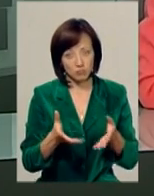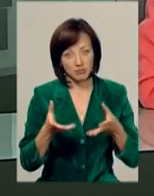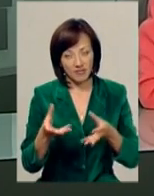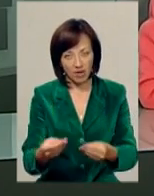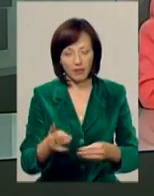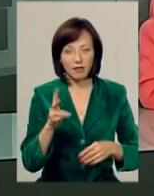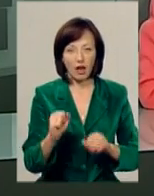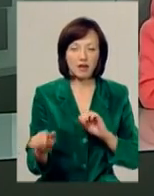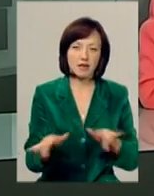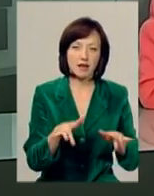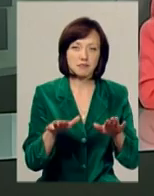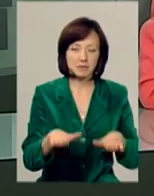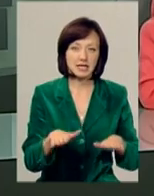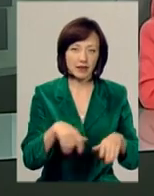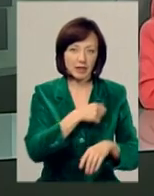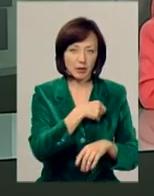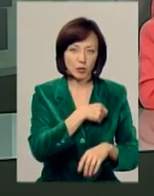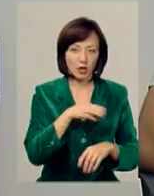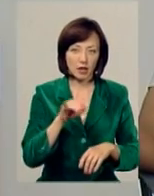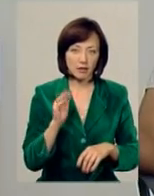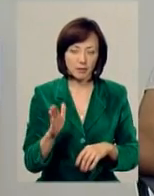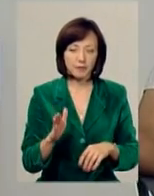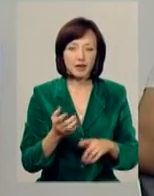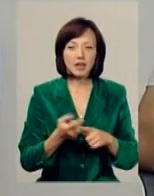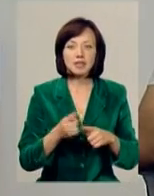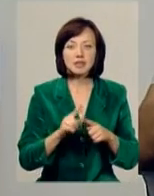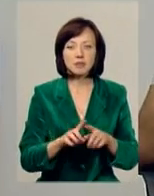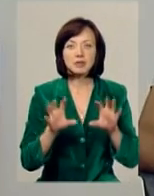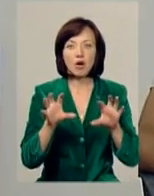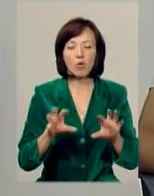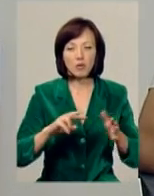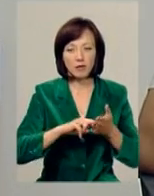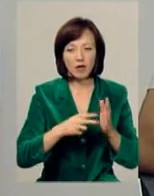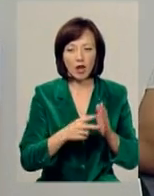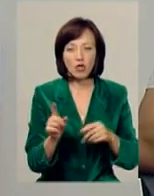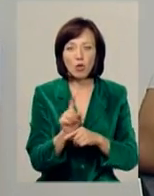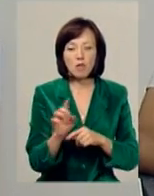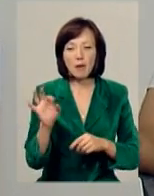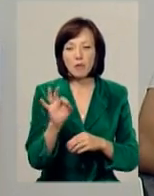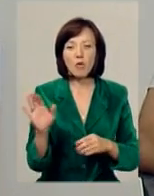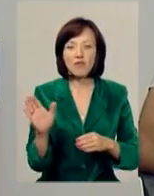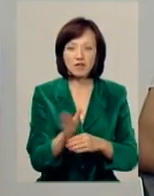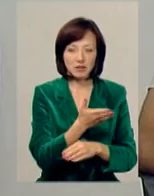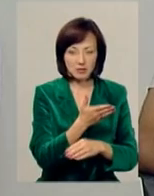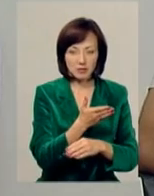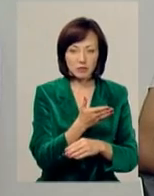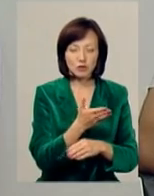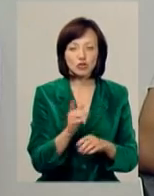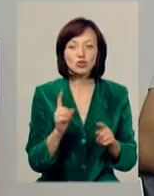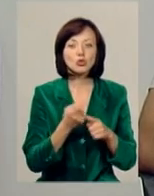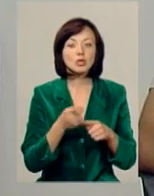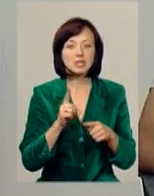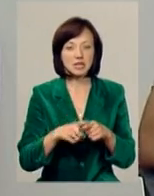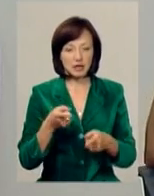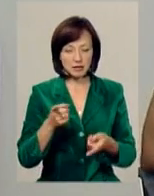впливу на діяльність місцевих депутатів е в цьому законі передбачена Ось ця норма про відкликання так званий імперативний мандат що це є